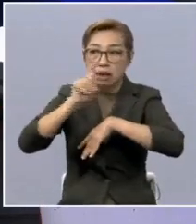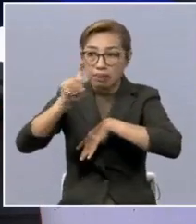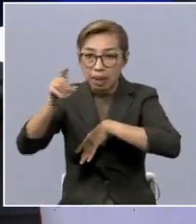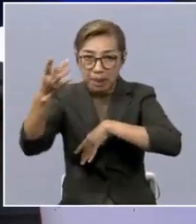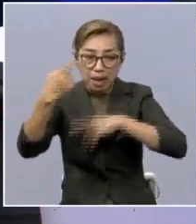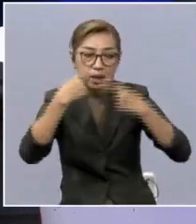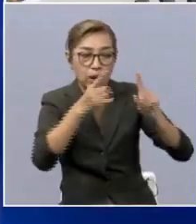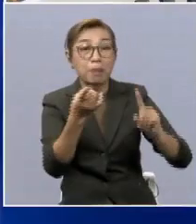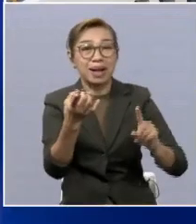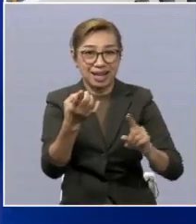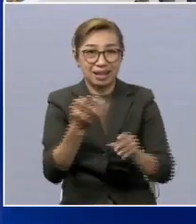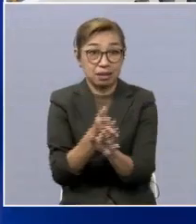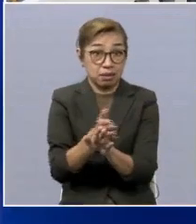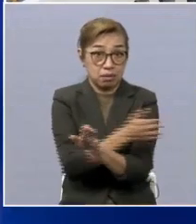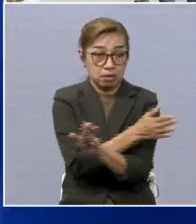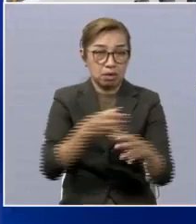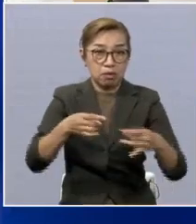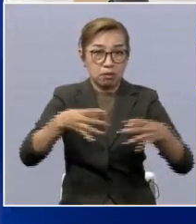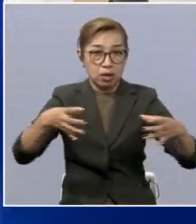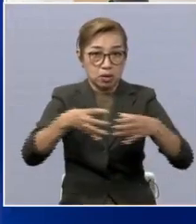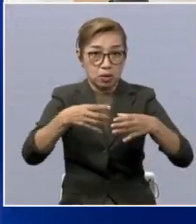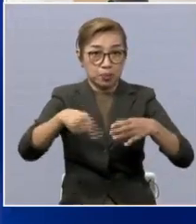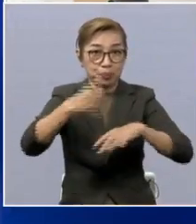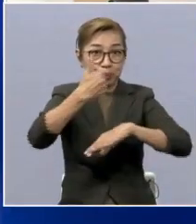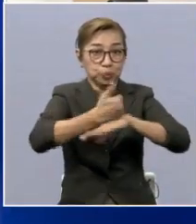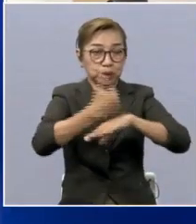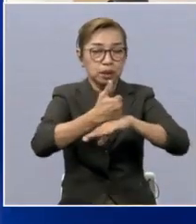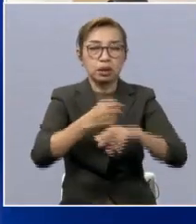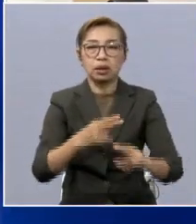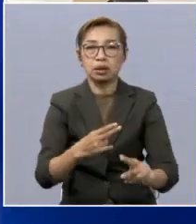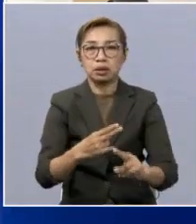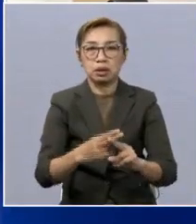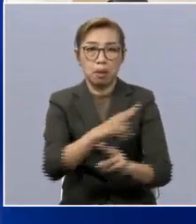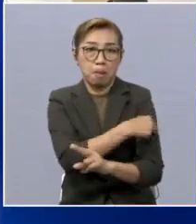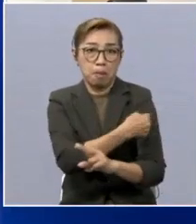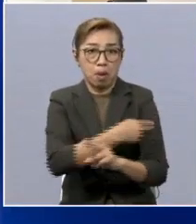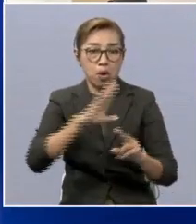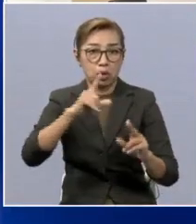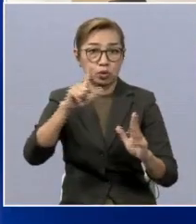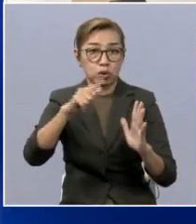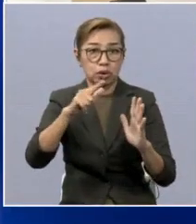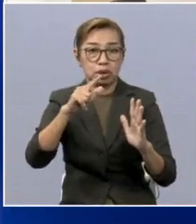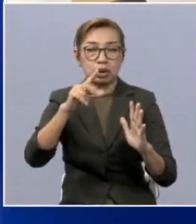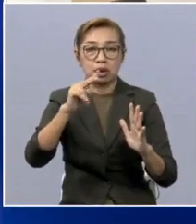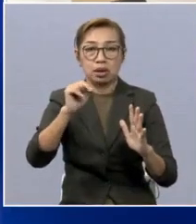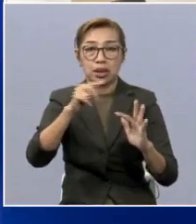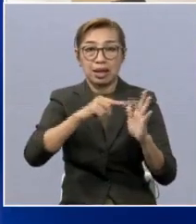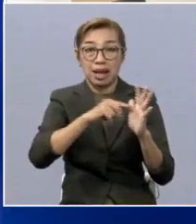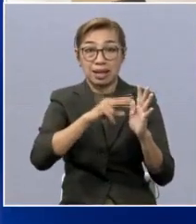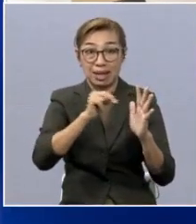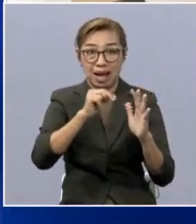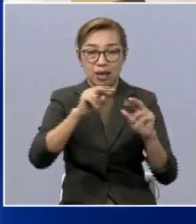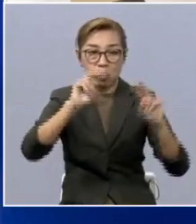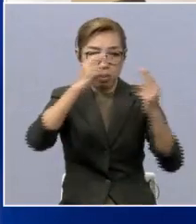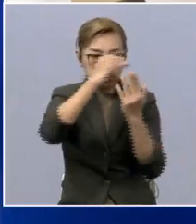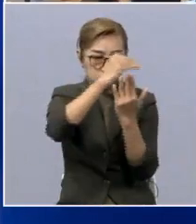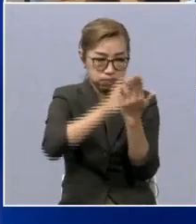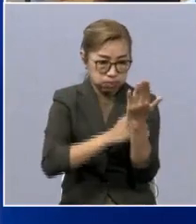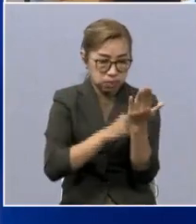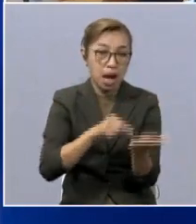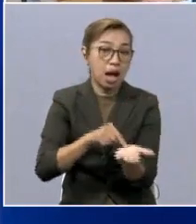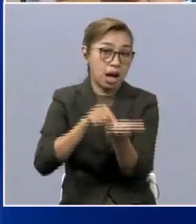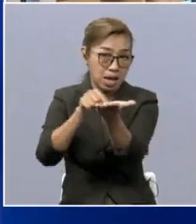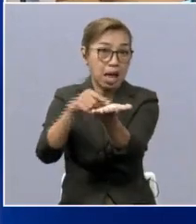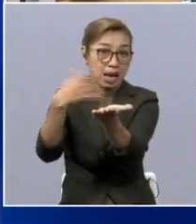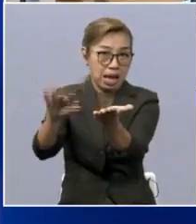ายค้านเองนำโดยผู้นำฝ่ายค้านหมอชนน่านเองก็ยื่นเรื่องในการที่จะส่งซักฟอกเนี่ยนะครับในประเด็นนี้เนี่